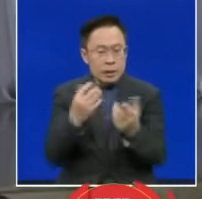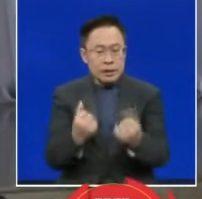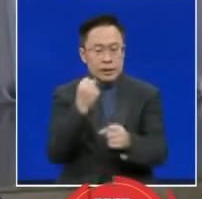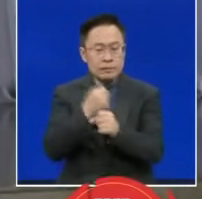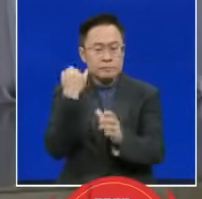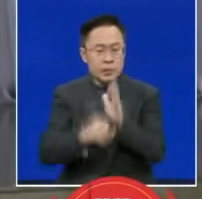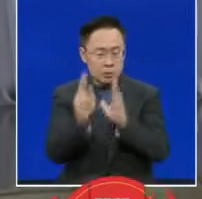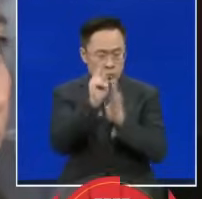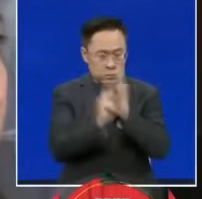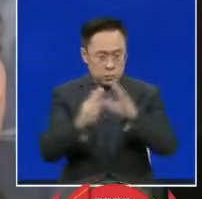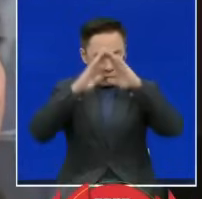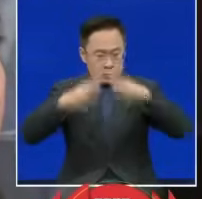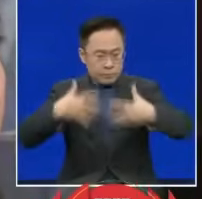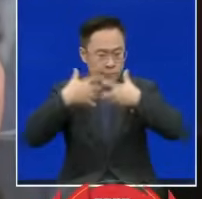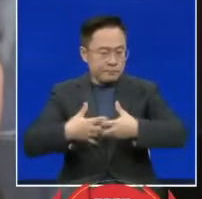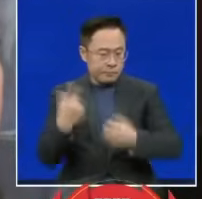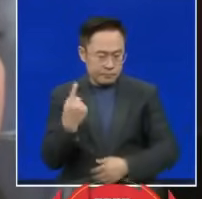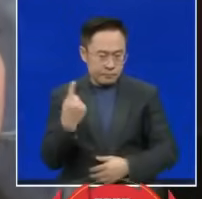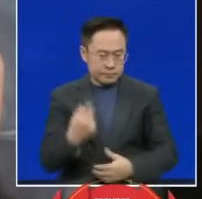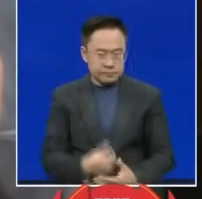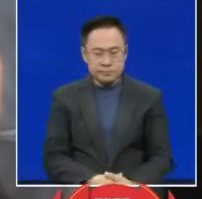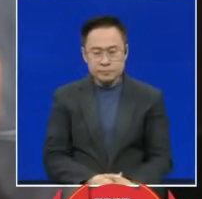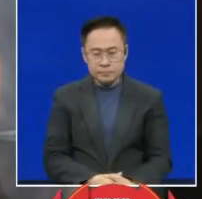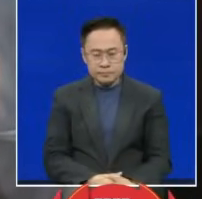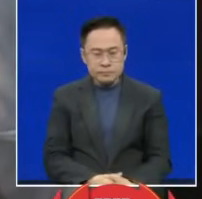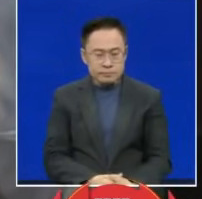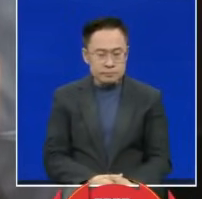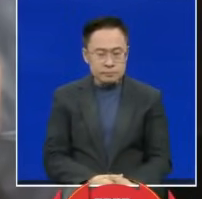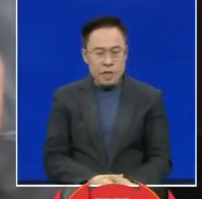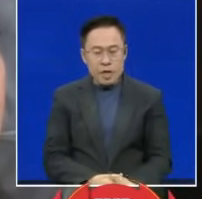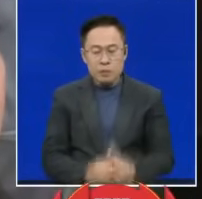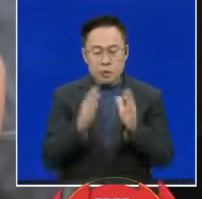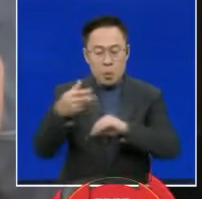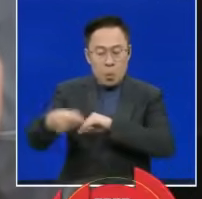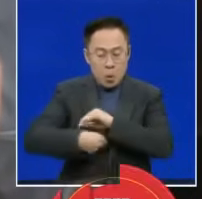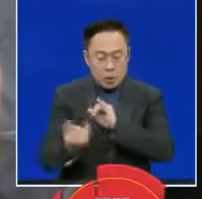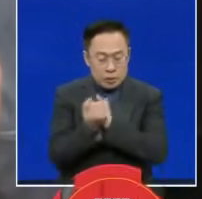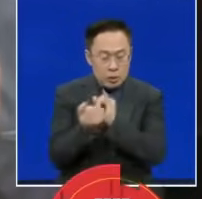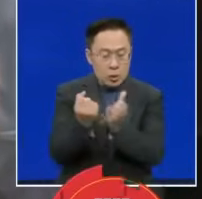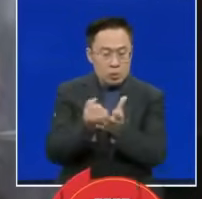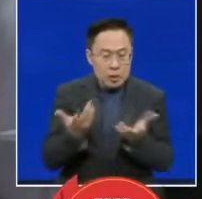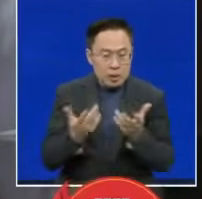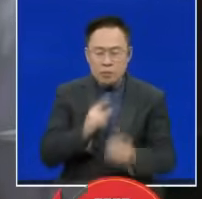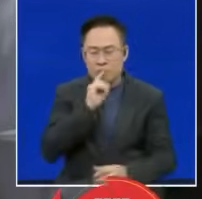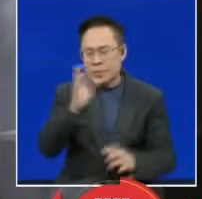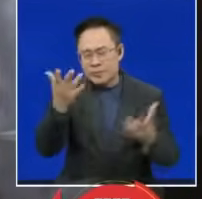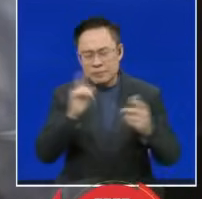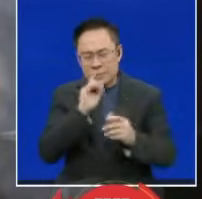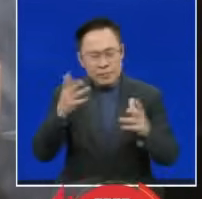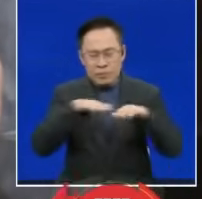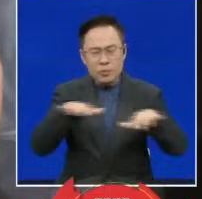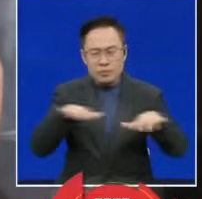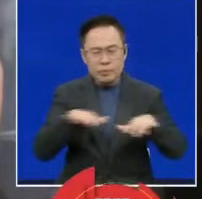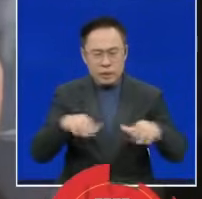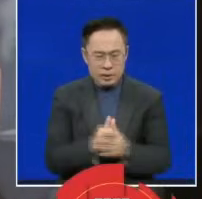โรงงานนะครับเท่านั้นเองครับที่เกี่ยวกับวิกระแสเป็นคนใหญ่คนโตมีเพื่อนสายิอ๋อไม่ไม่มีเลยครับเป็นบุคคลธรรมดาซึ่ง